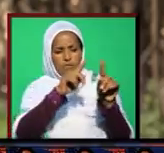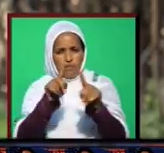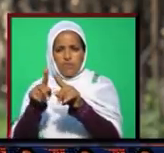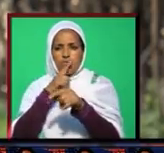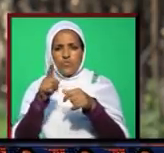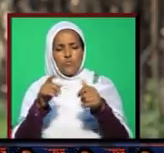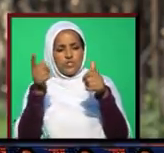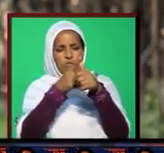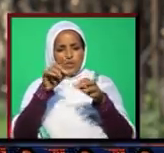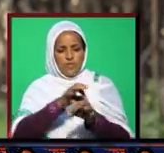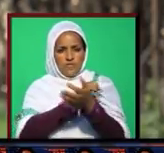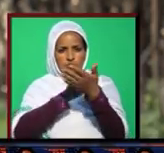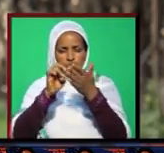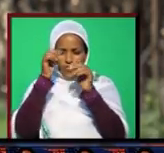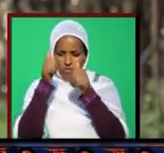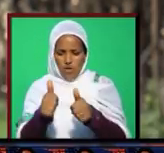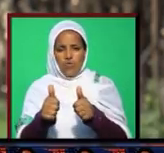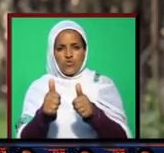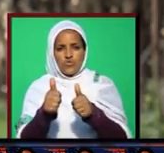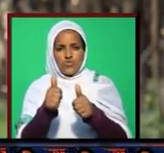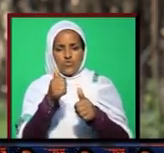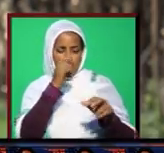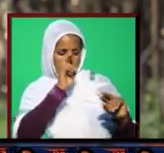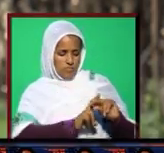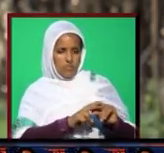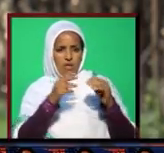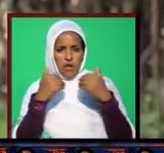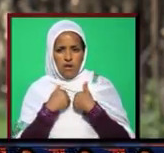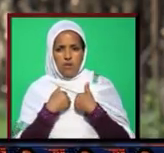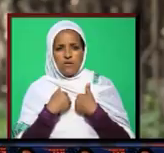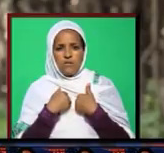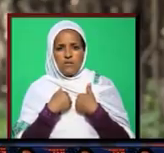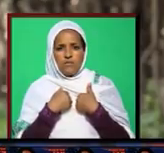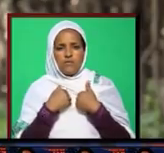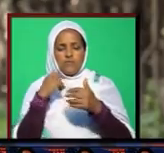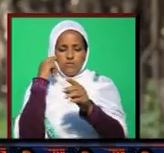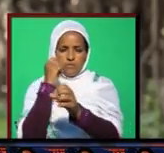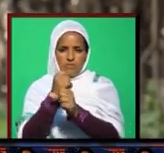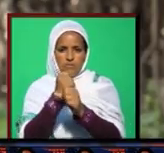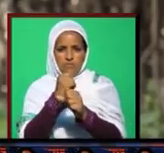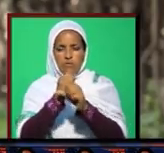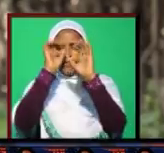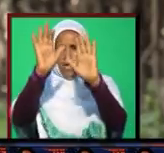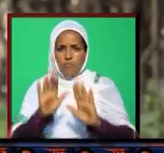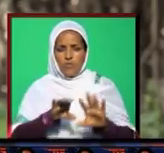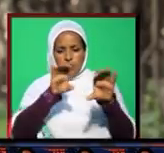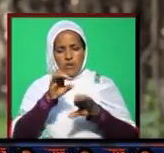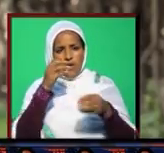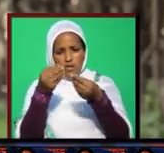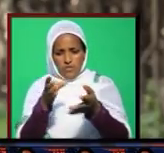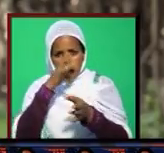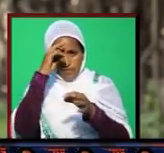ነበረ። የመጀመሪያው መንፈስ ቅዱስ ለየራሳቸው አድሮባቸው እያለ ገቢረ ተአምራት